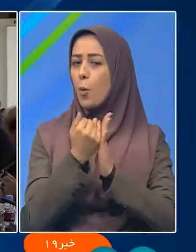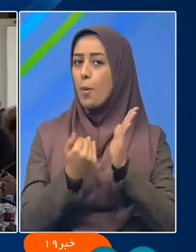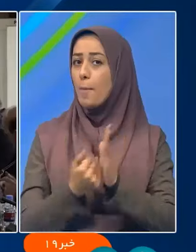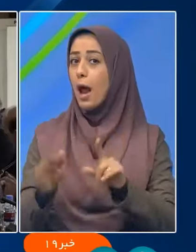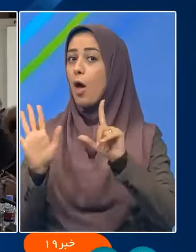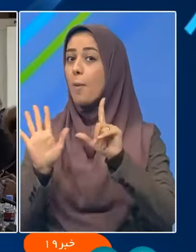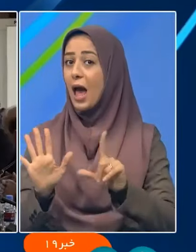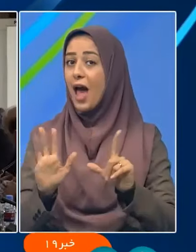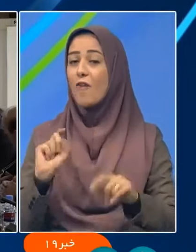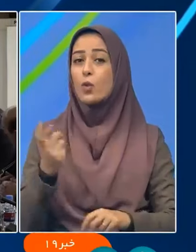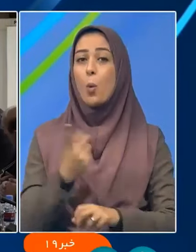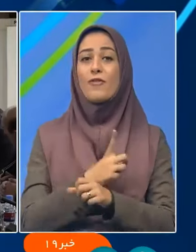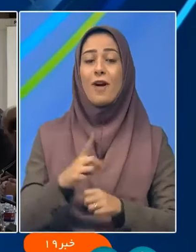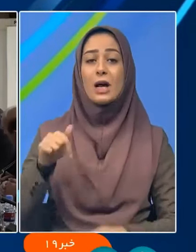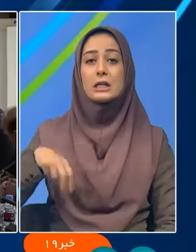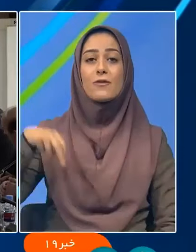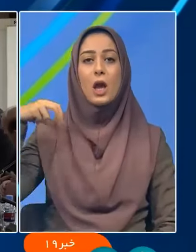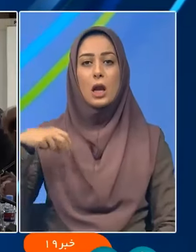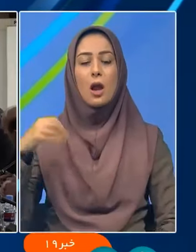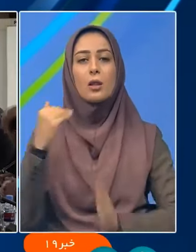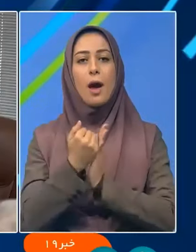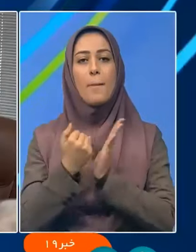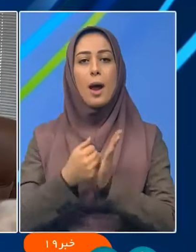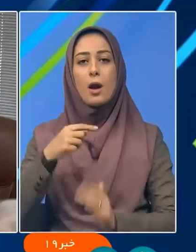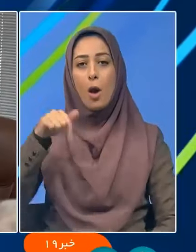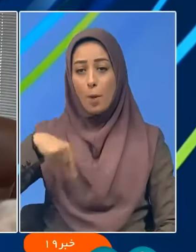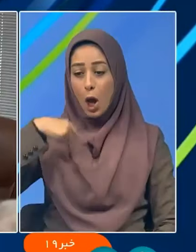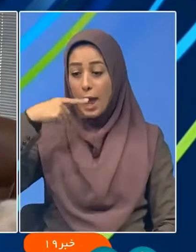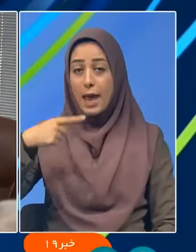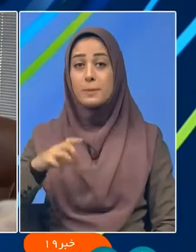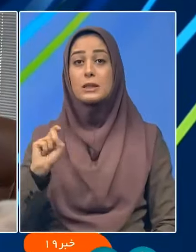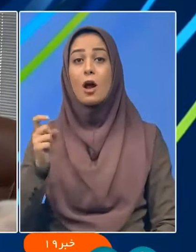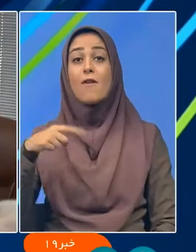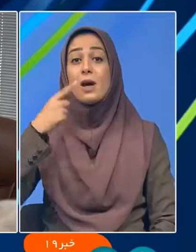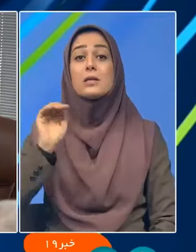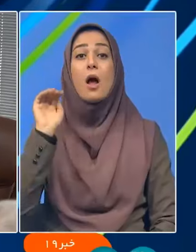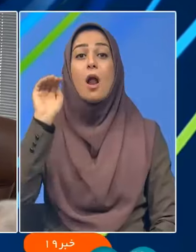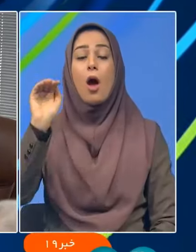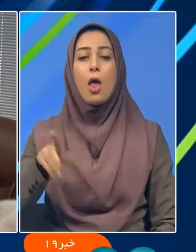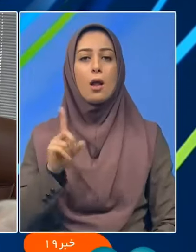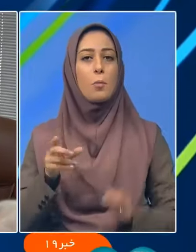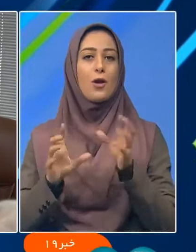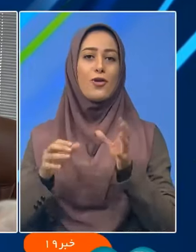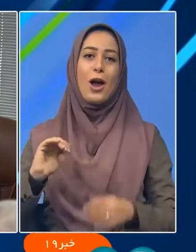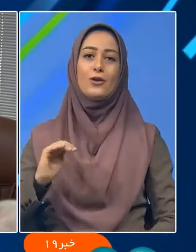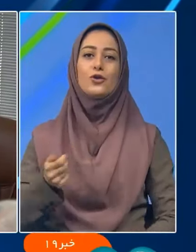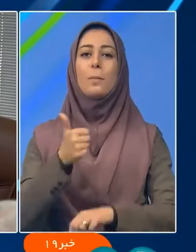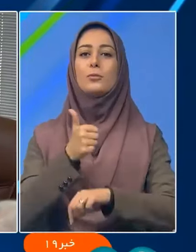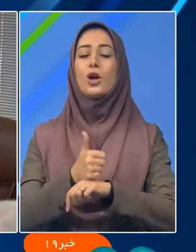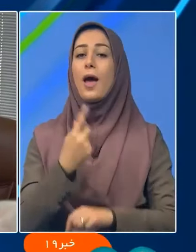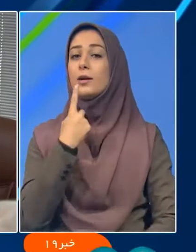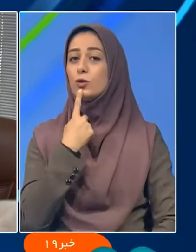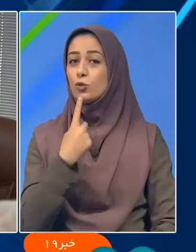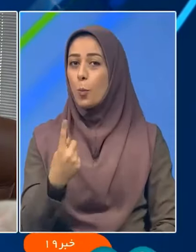و وظایف این وزارتخانه در برنامه های امسال و سال آینده تاکید کرد. رئیس جمهور